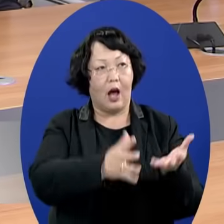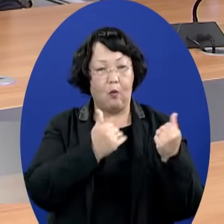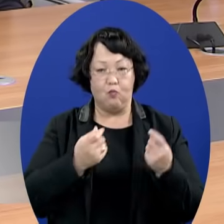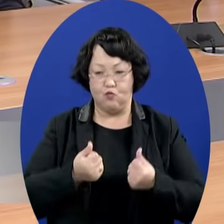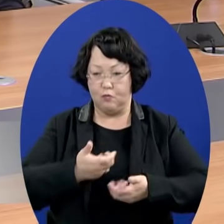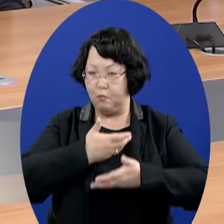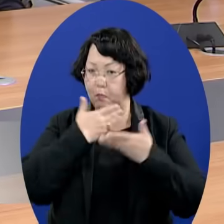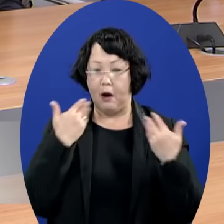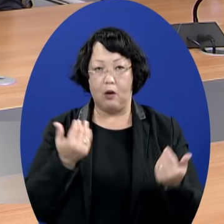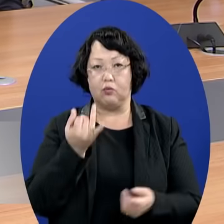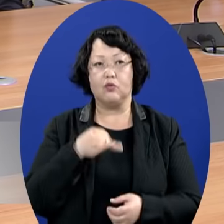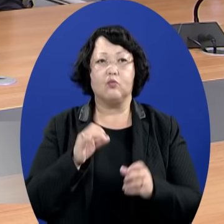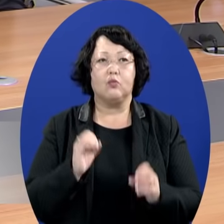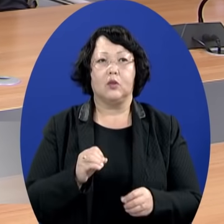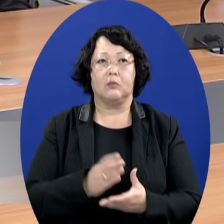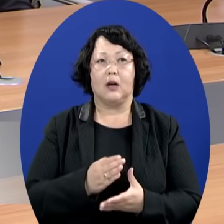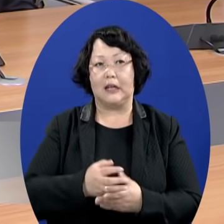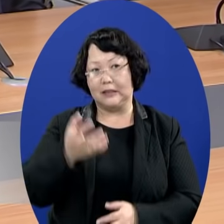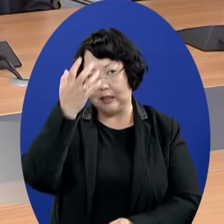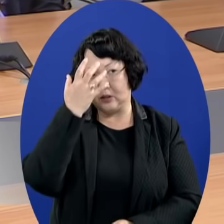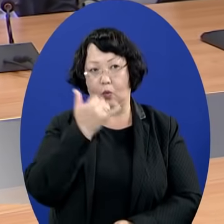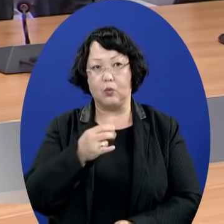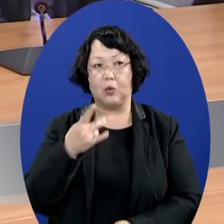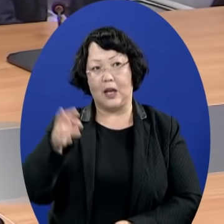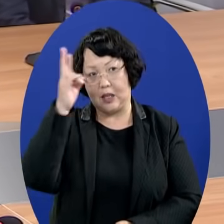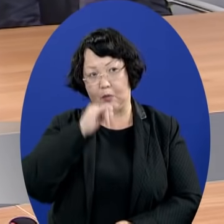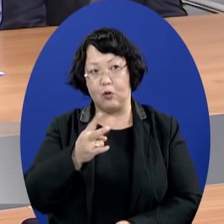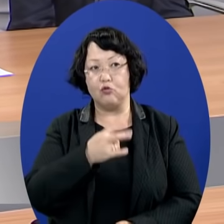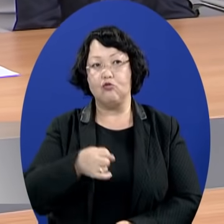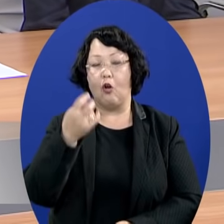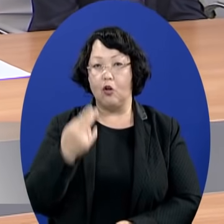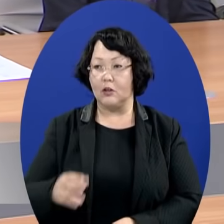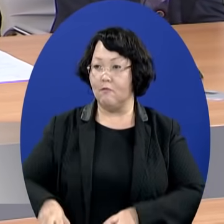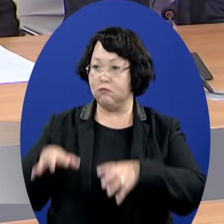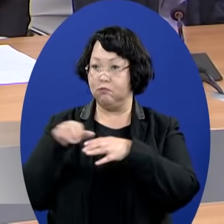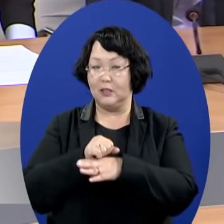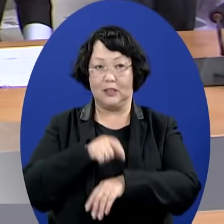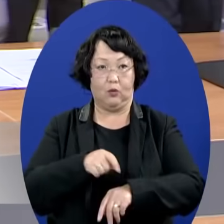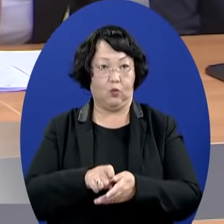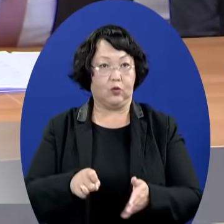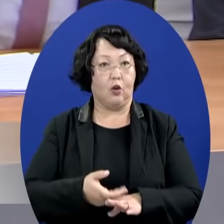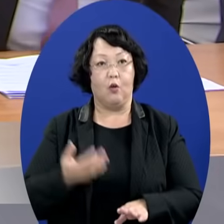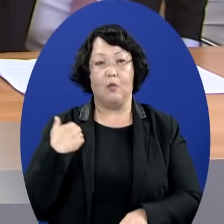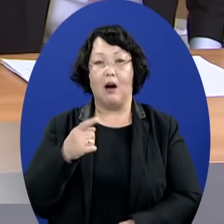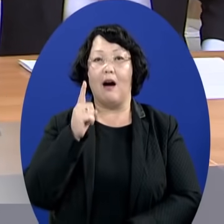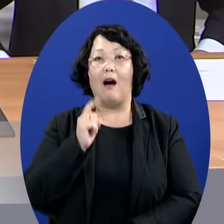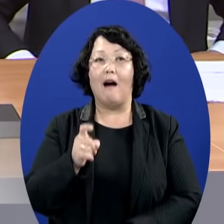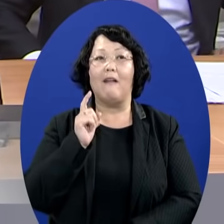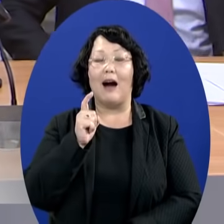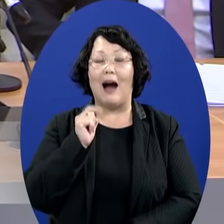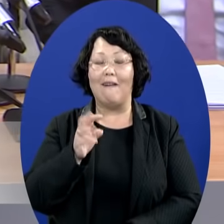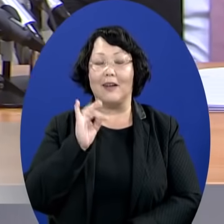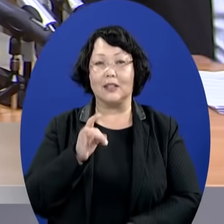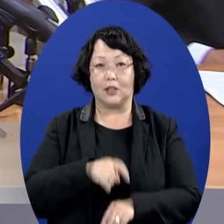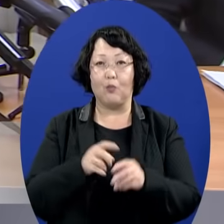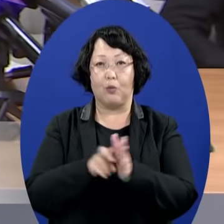шахан болоод байна. Нөгөө талаараа засгийн газар уулуурхай яамд нөөц бүрдүүлэх цаг хугацааны хувьд боломж өнгөрсөн хавраас хойш байсан ч өнөөдөр ямар байгааг